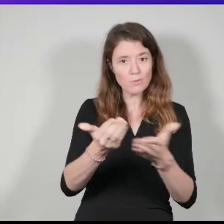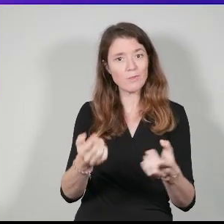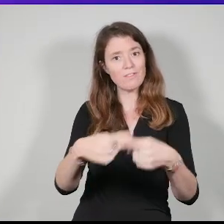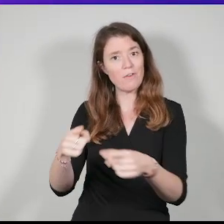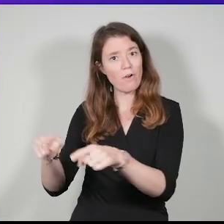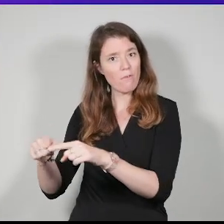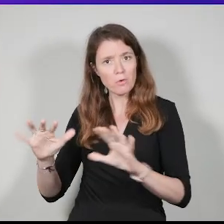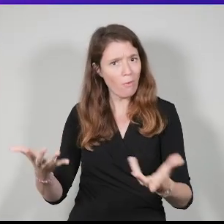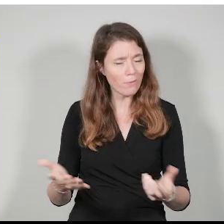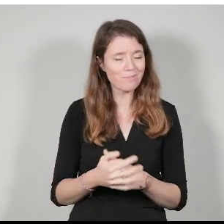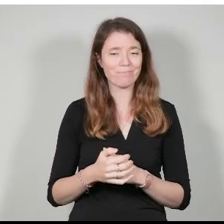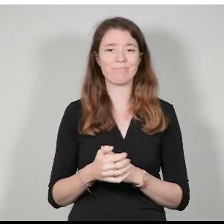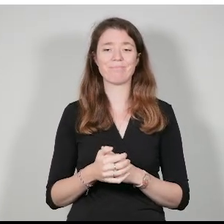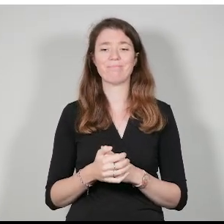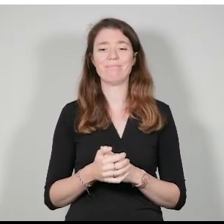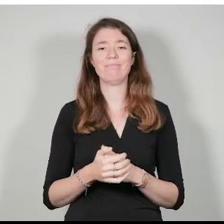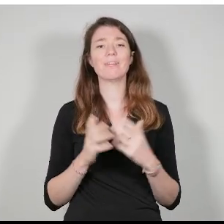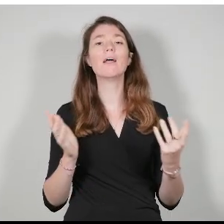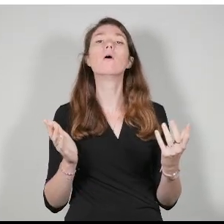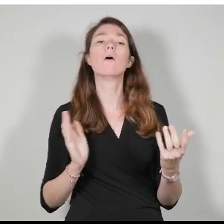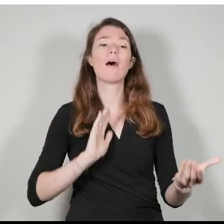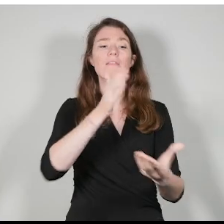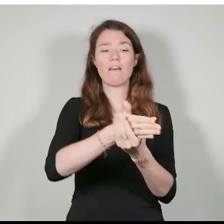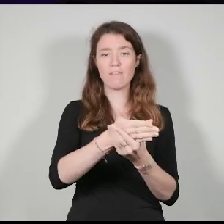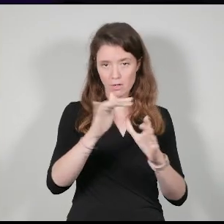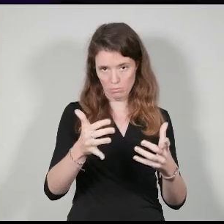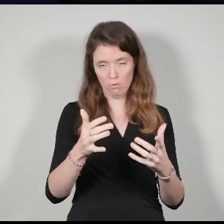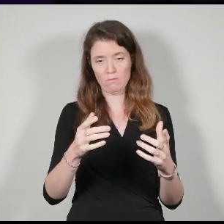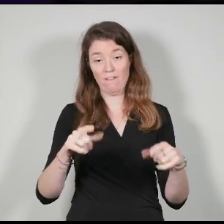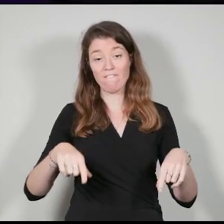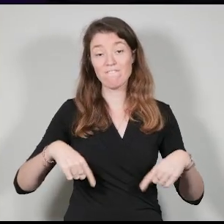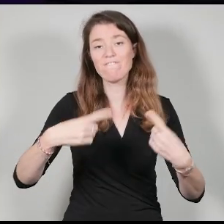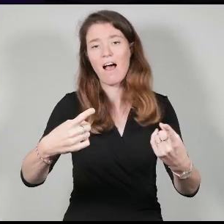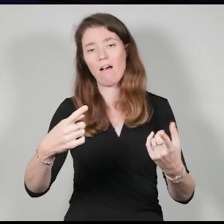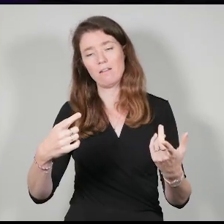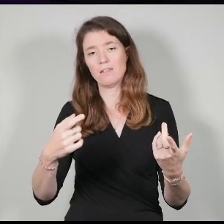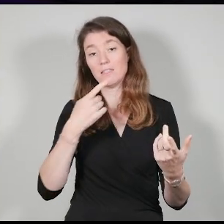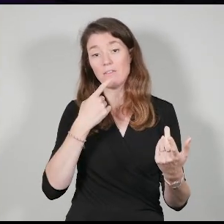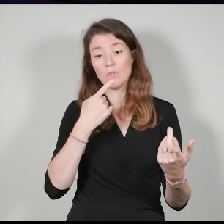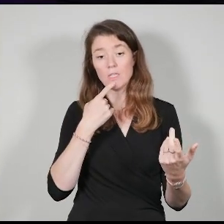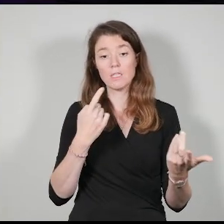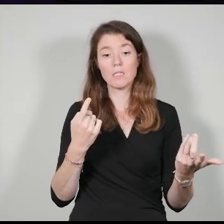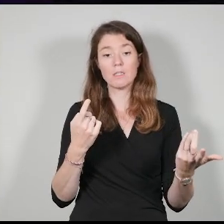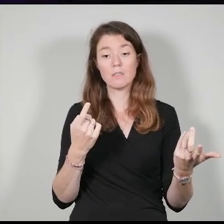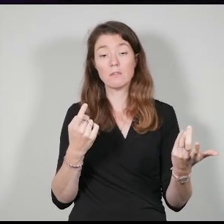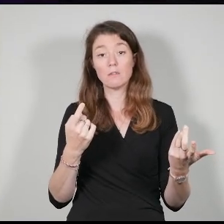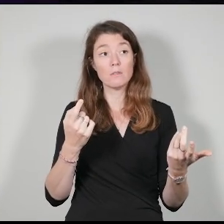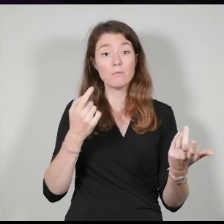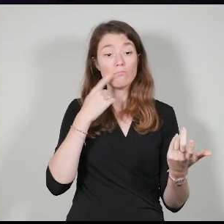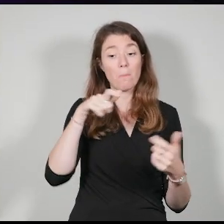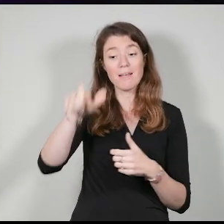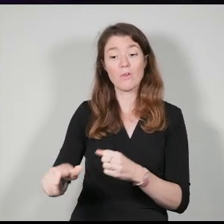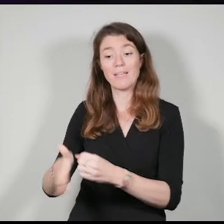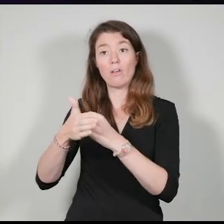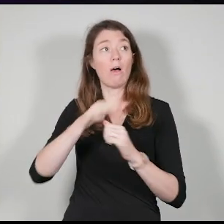qui s'expriment? Alors déjà, ils interviennent sur un principe d'aller vers, c'est-à-dire que c'est complètement, pour beaucoup, antinaturel pour un aidant d'aller